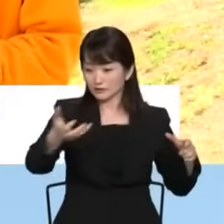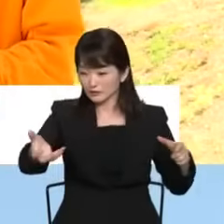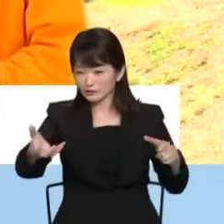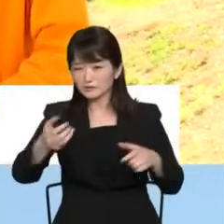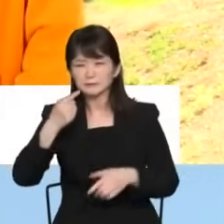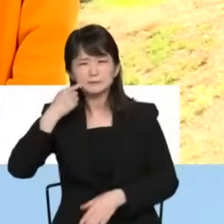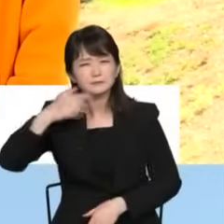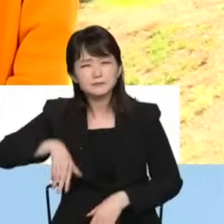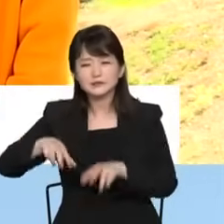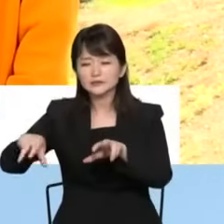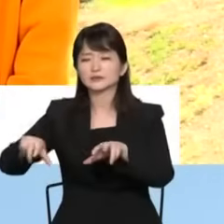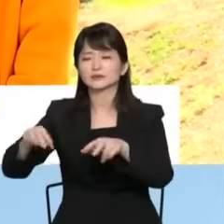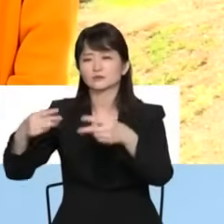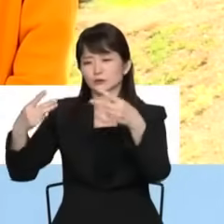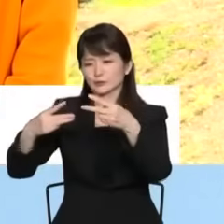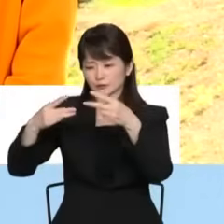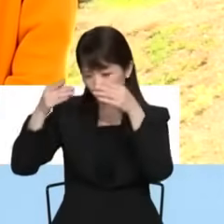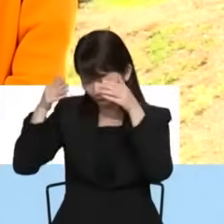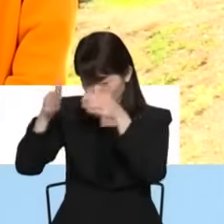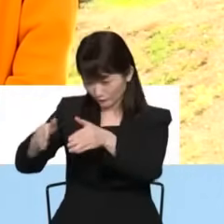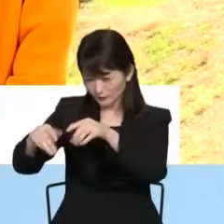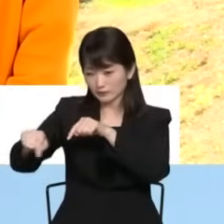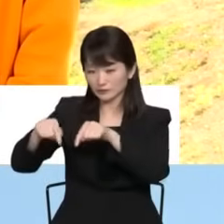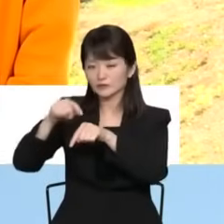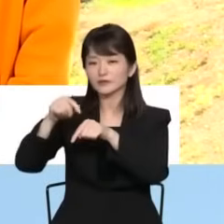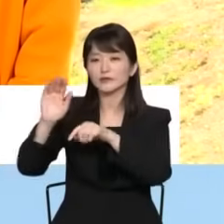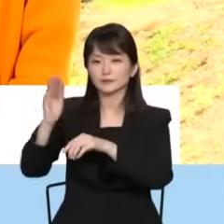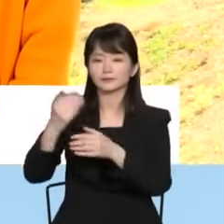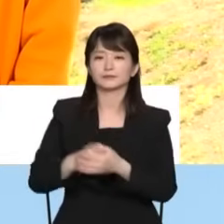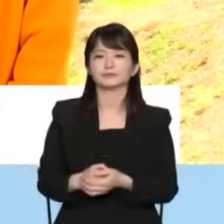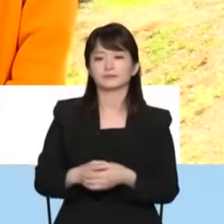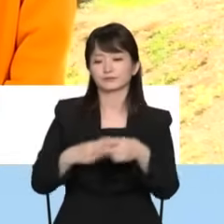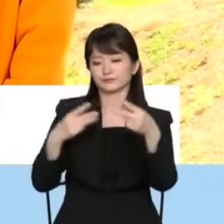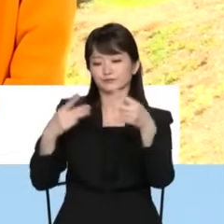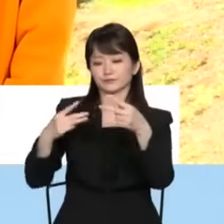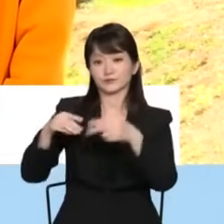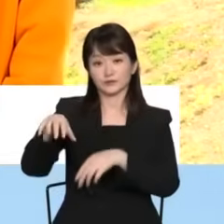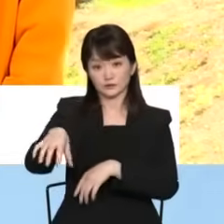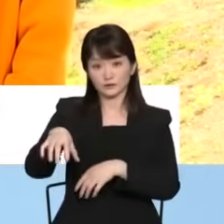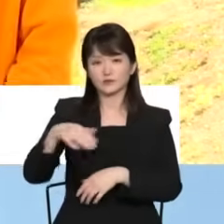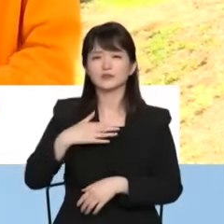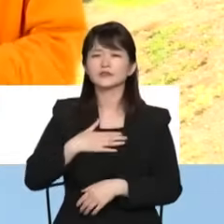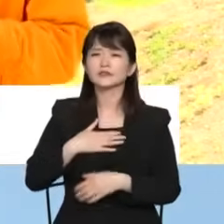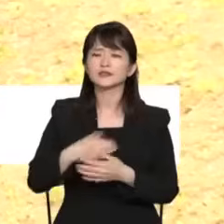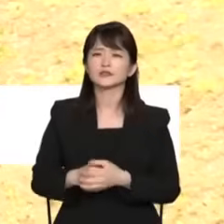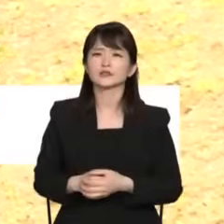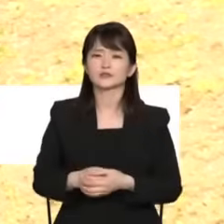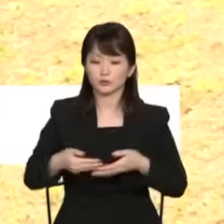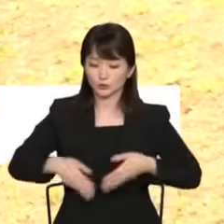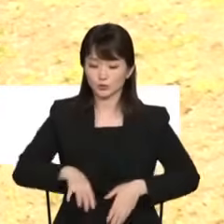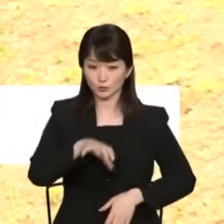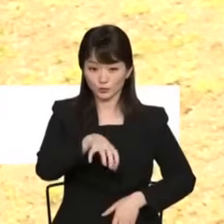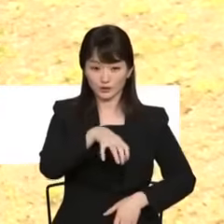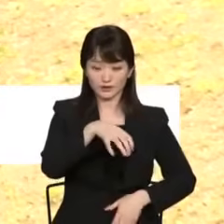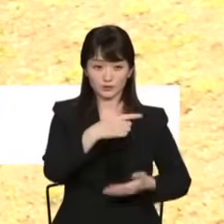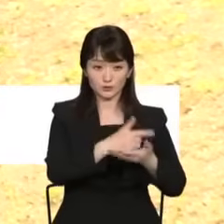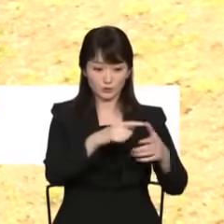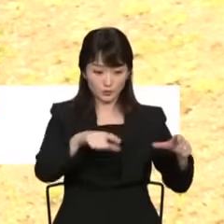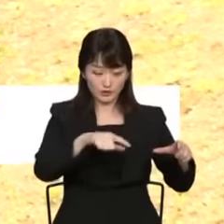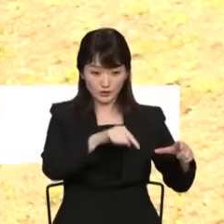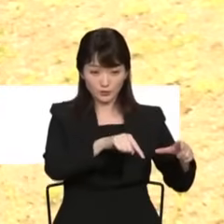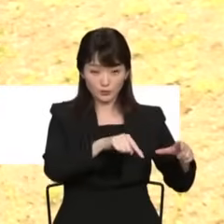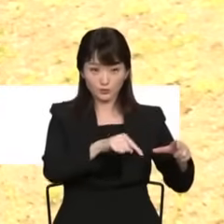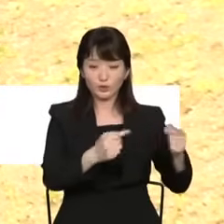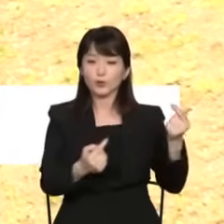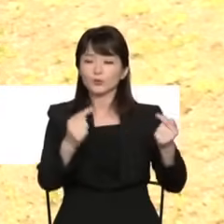동탄에 집중해서 제가 정치를 해야 되는 것이고 저는 이 동탄이 어쩌면 제 고향 상계동처럼 배드타운에 머무르기보다는